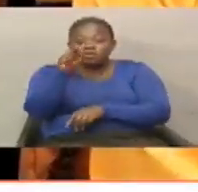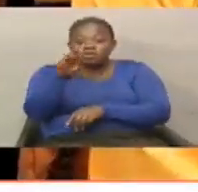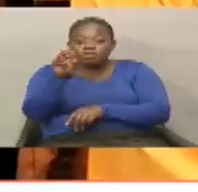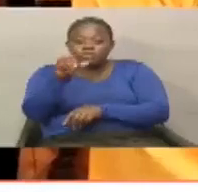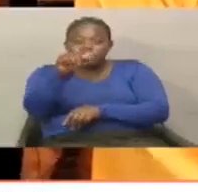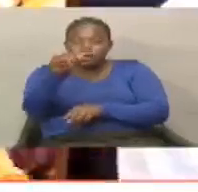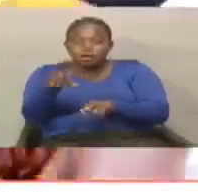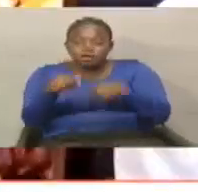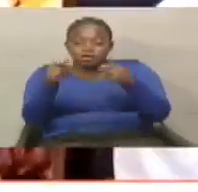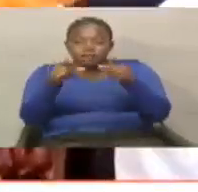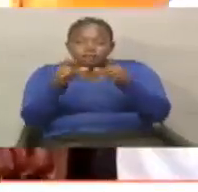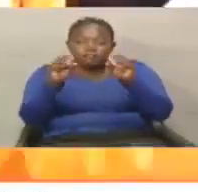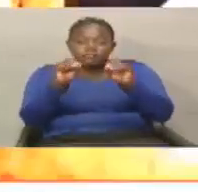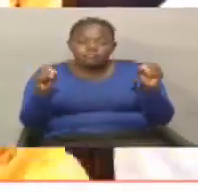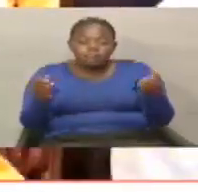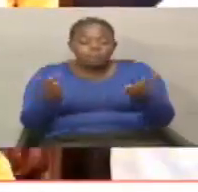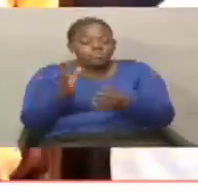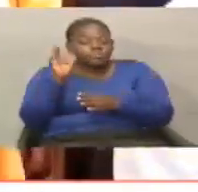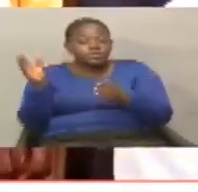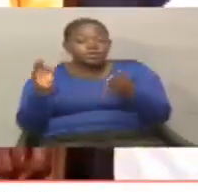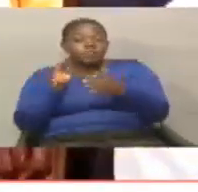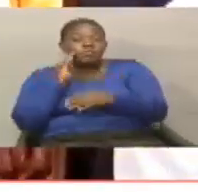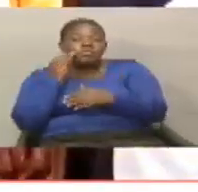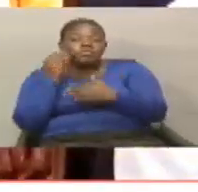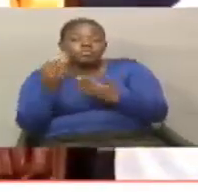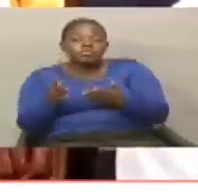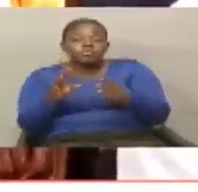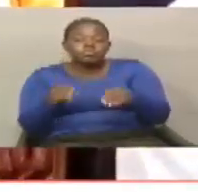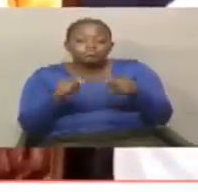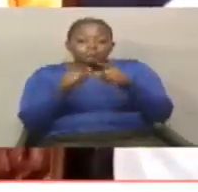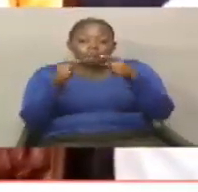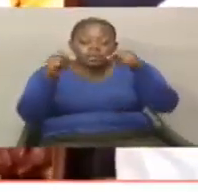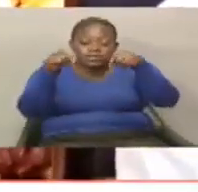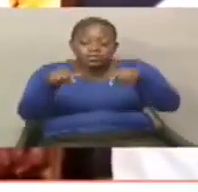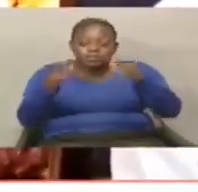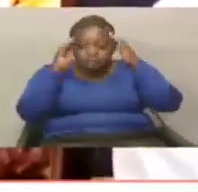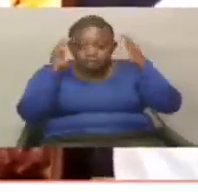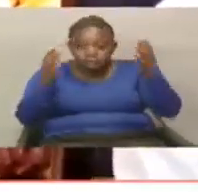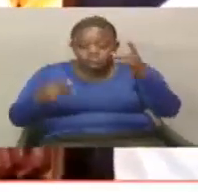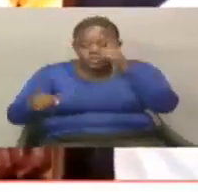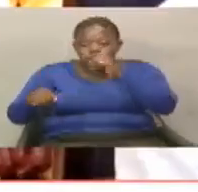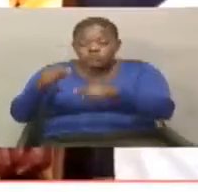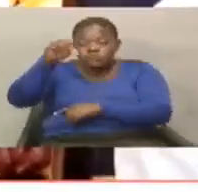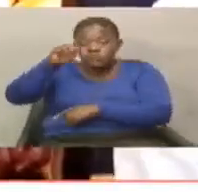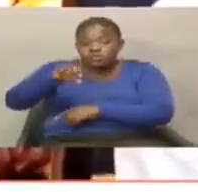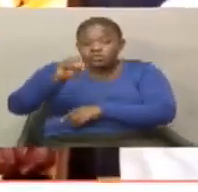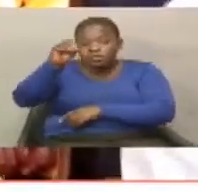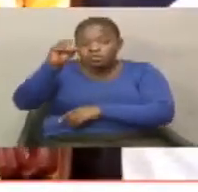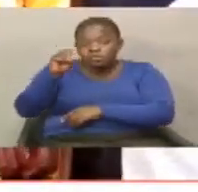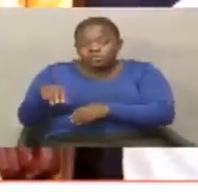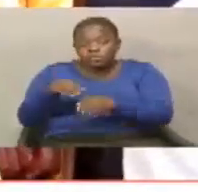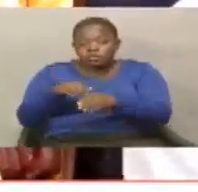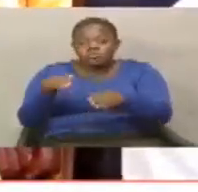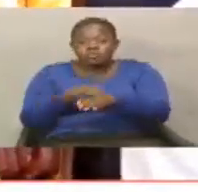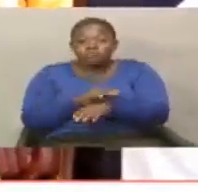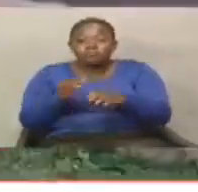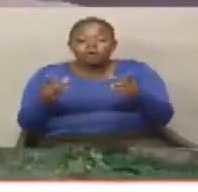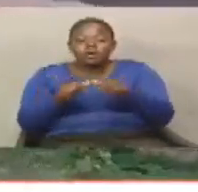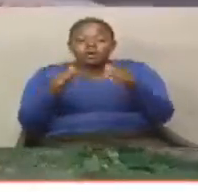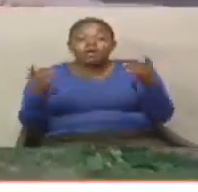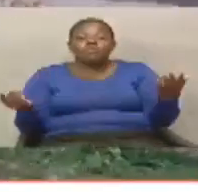ebyapa nga tebinnatuuka. Tuwulire Busoga yonna ebyapa biri mukuga naye mu mubende w'awangula akalulu 90% mu Buganda ebyapa